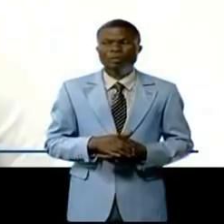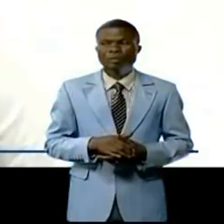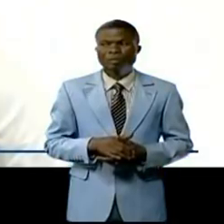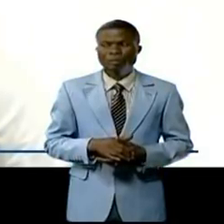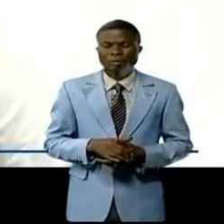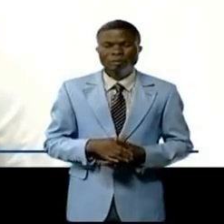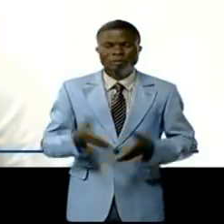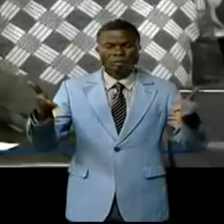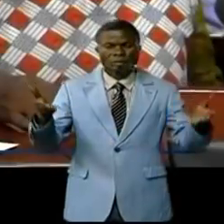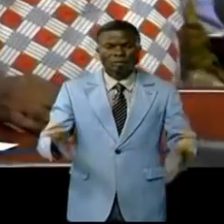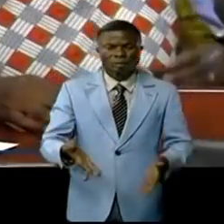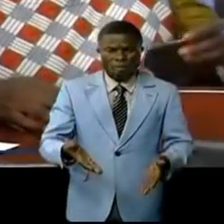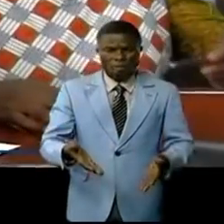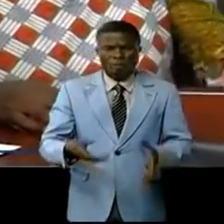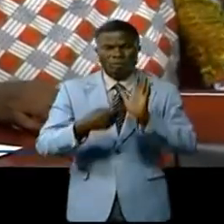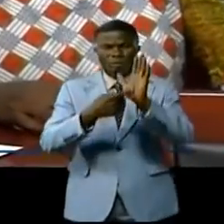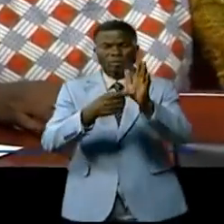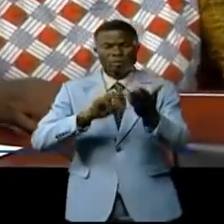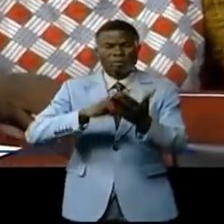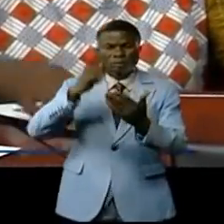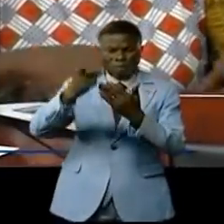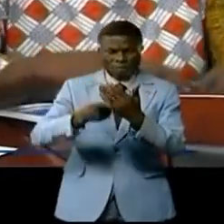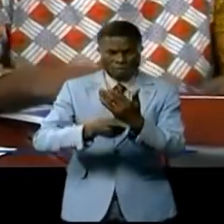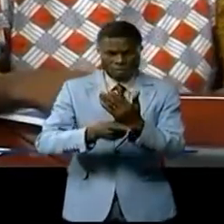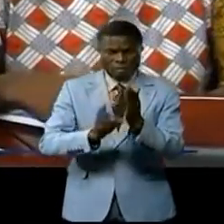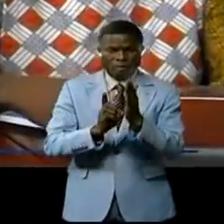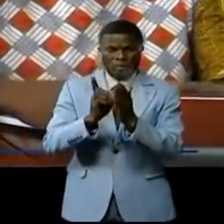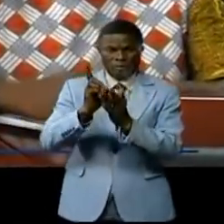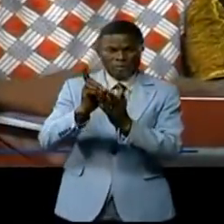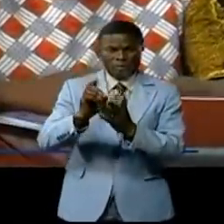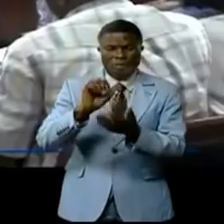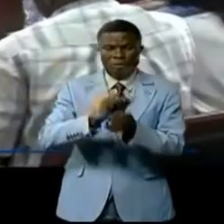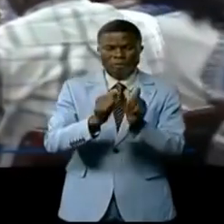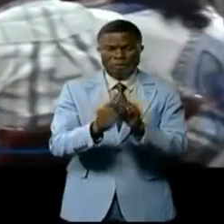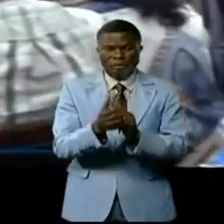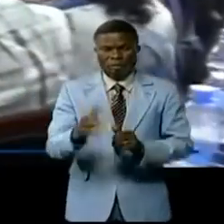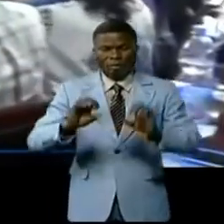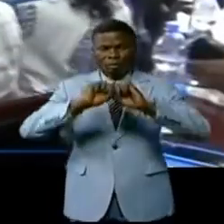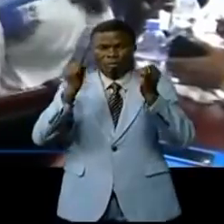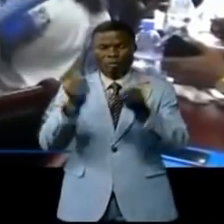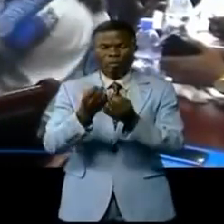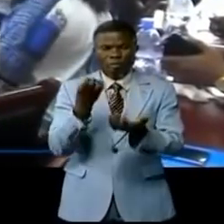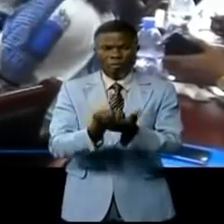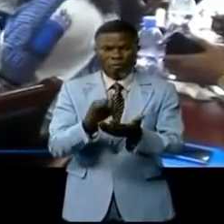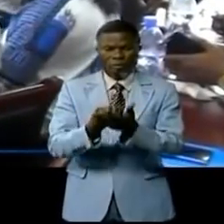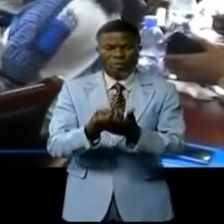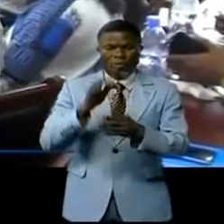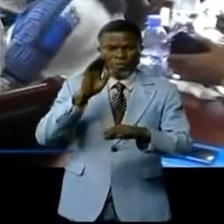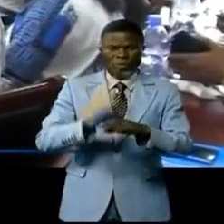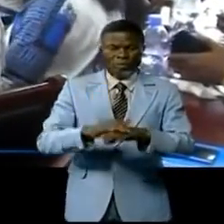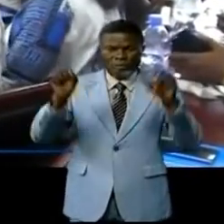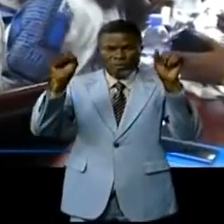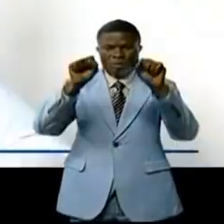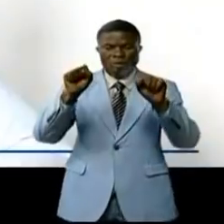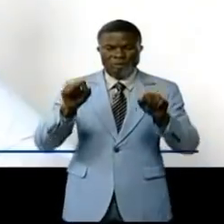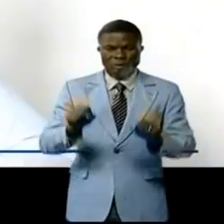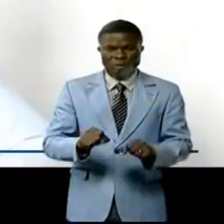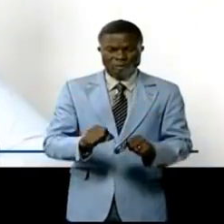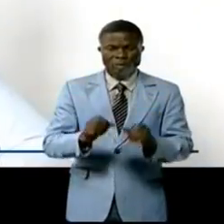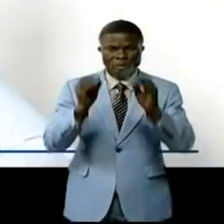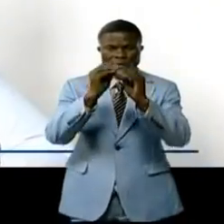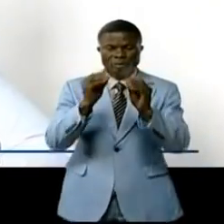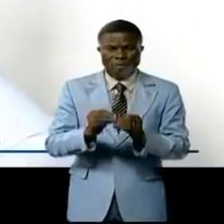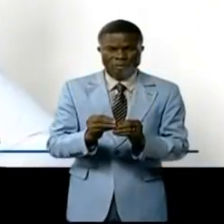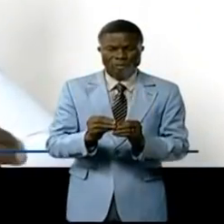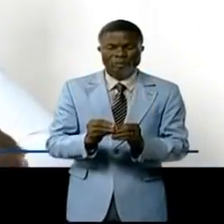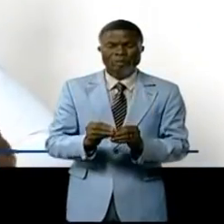Procéder à la présentation du plan de redressement sur les facteurs socio-économiques qui influencent le système et le taux de